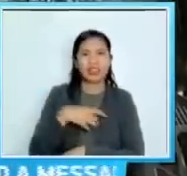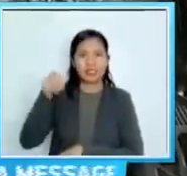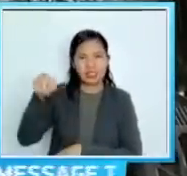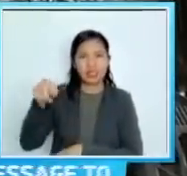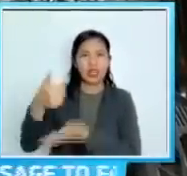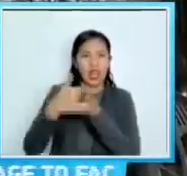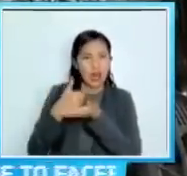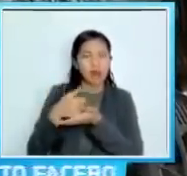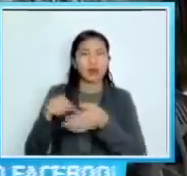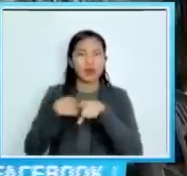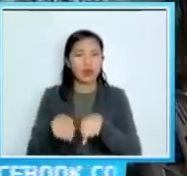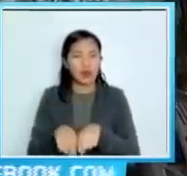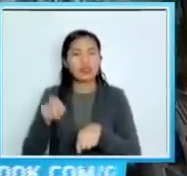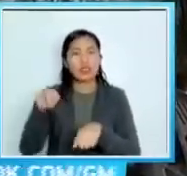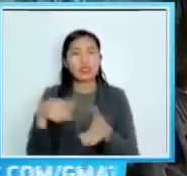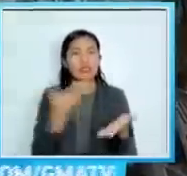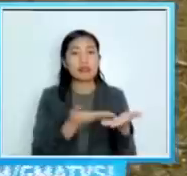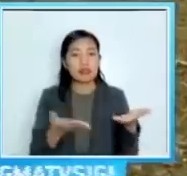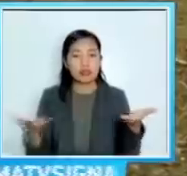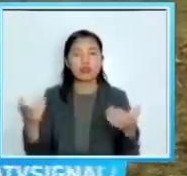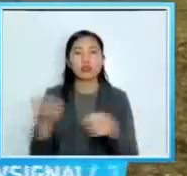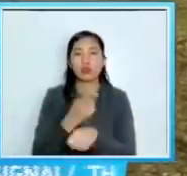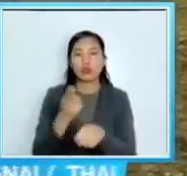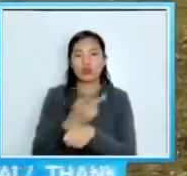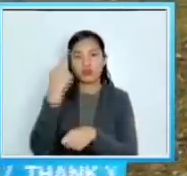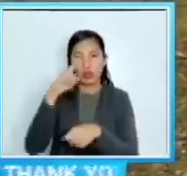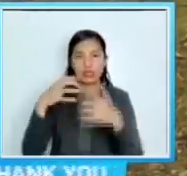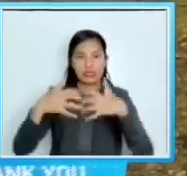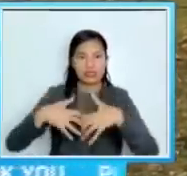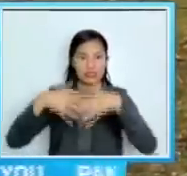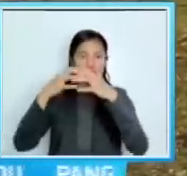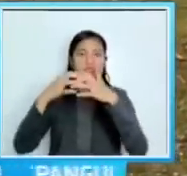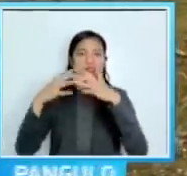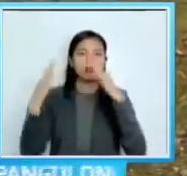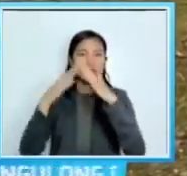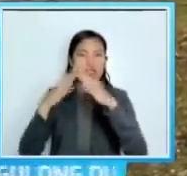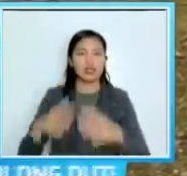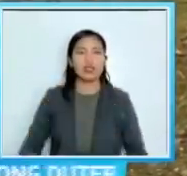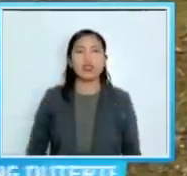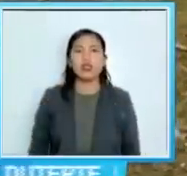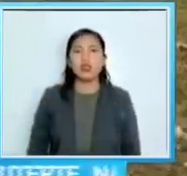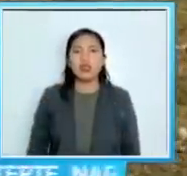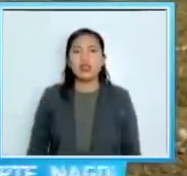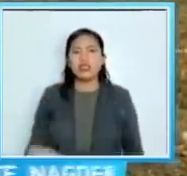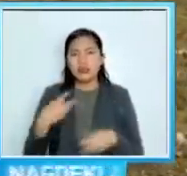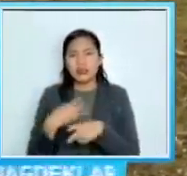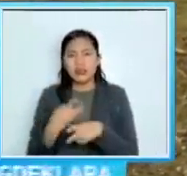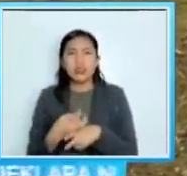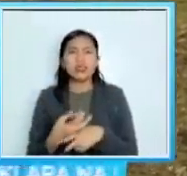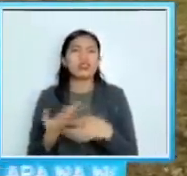mga materyales para sa paggawa ng bahay. Hirap pagis pagkain lagi ba? Pangulam, kaya walang pera. Hindi